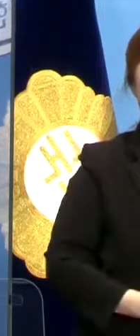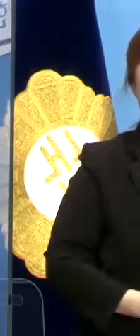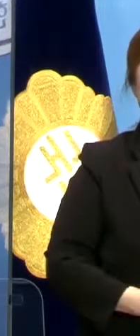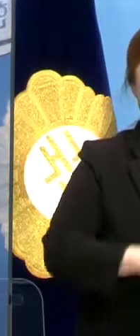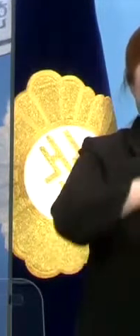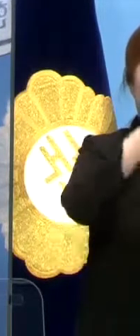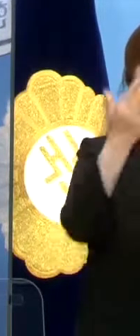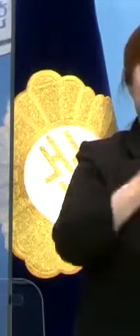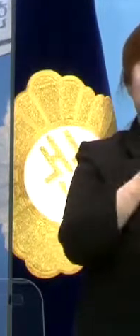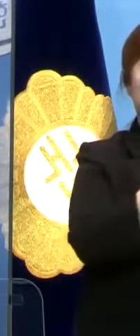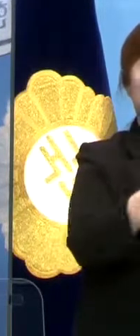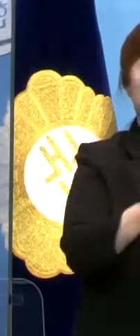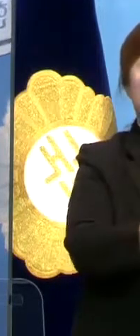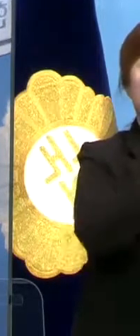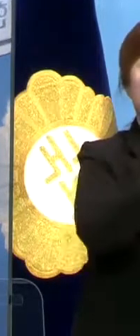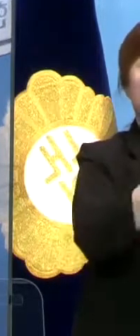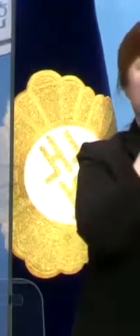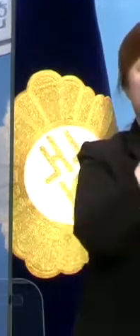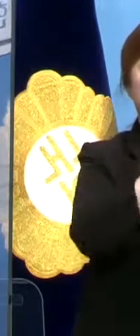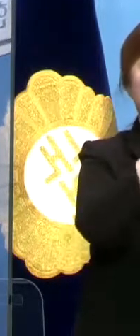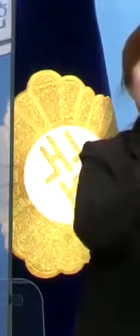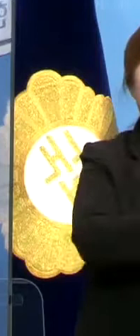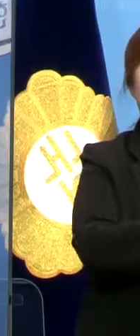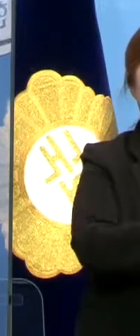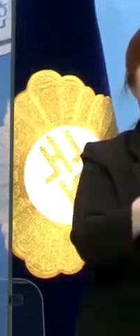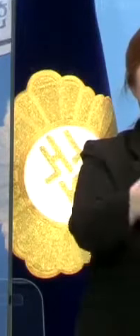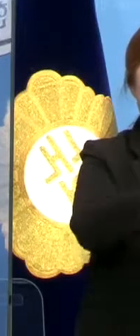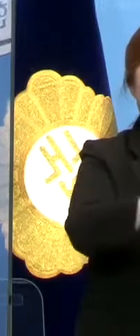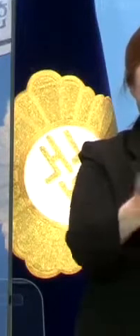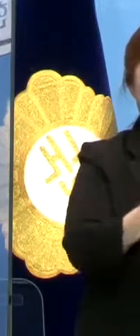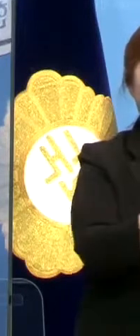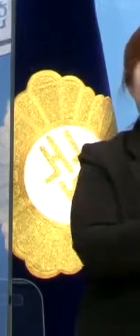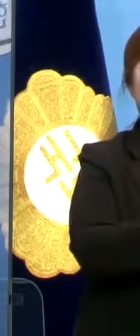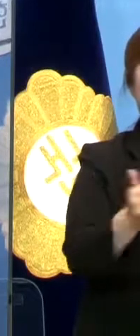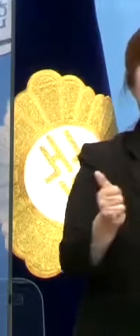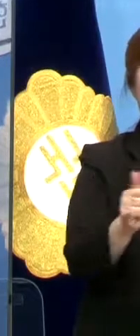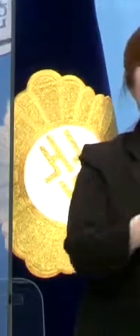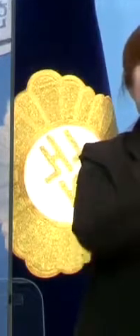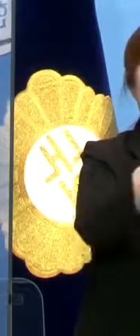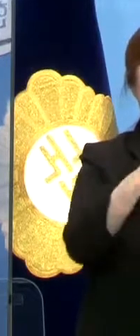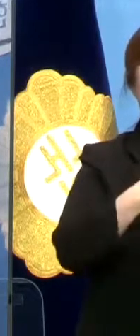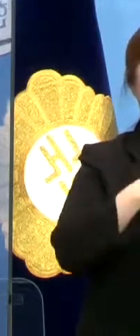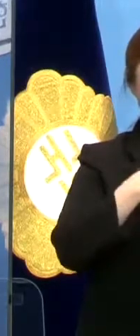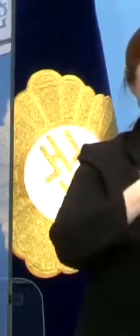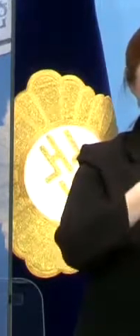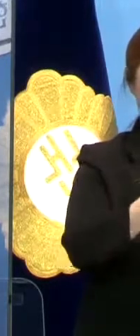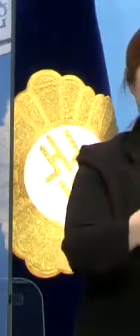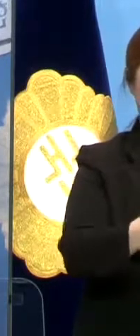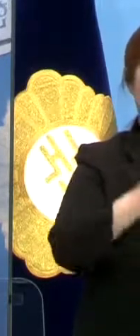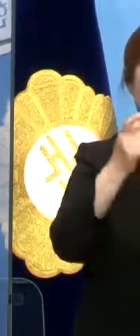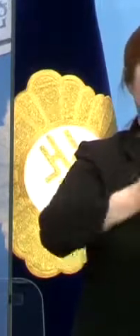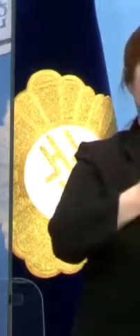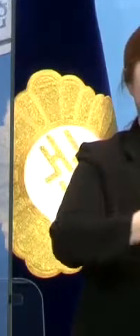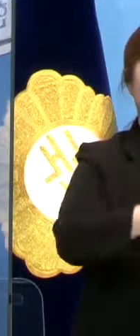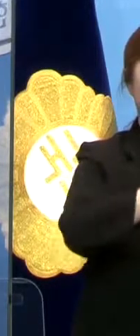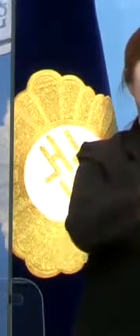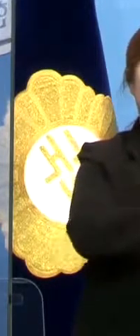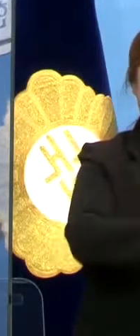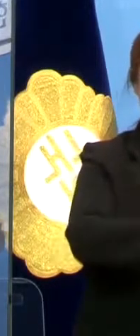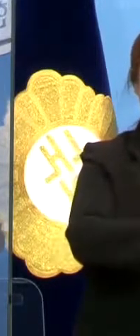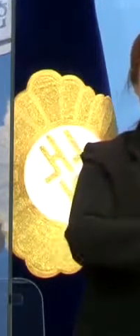전국민 고용보험 적용 으로 필수 노동자의 사회안전망을 강화하기로 했습니다